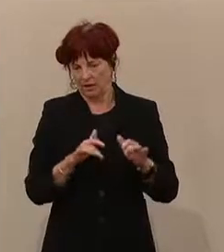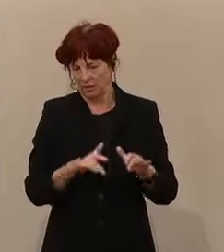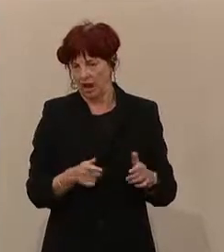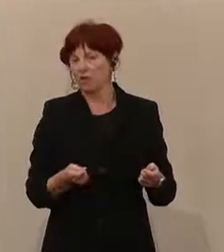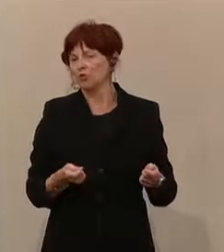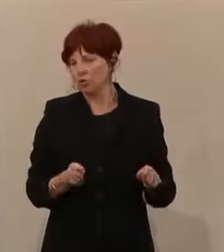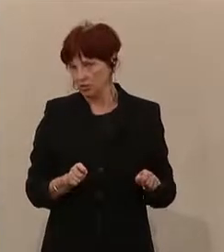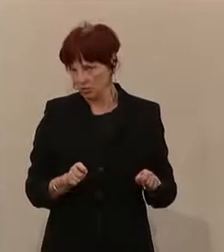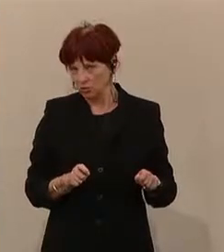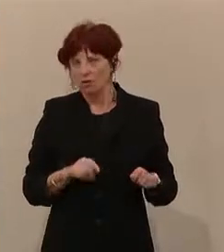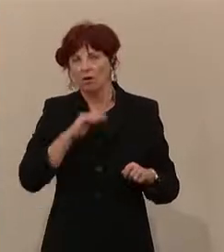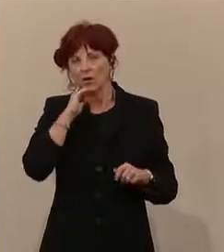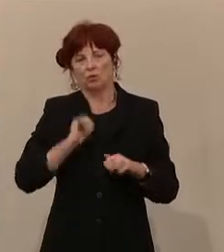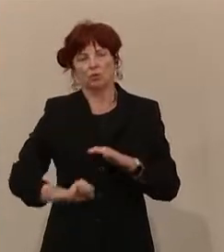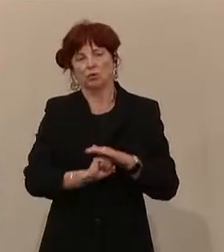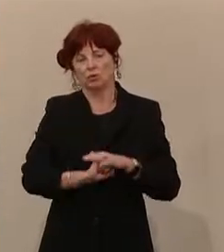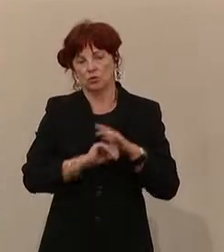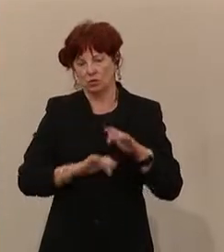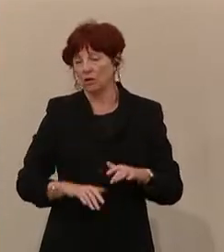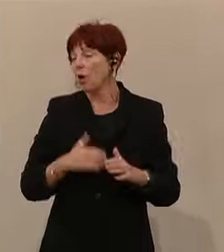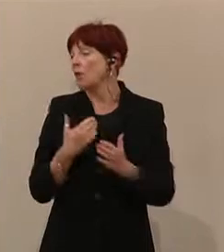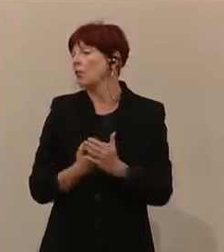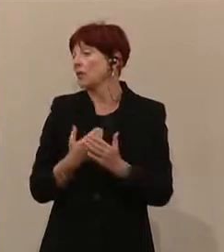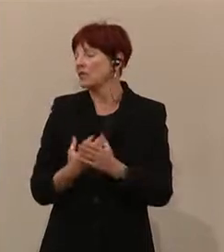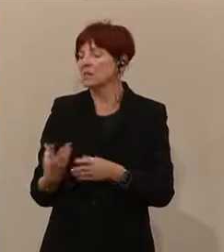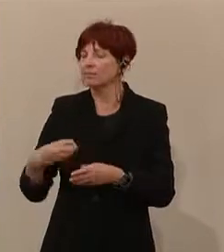habe nichts mit Sparsamkeit zu tun.